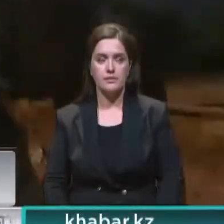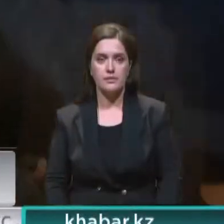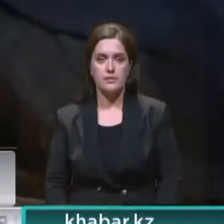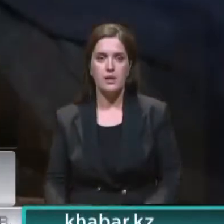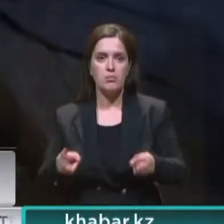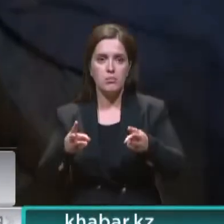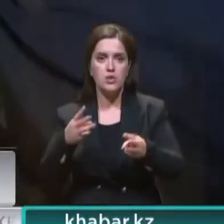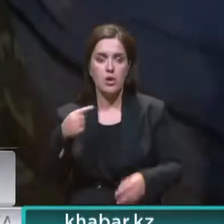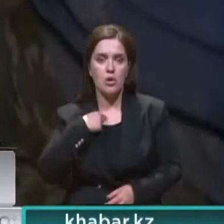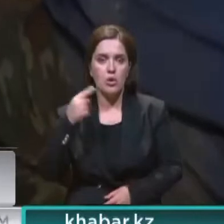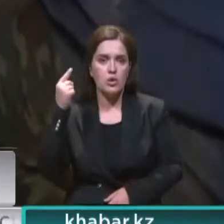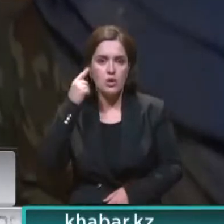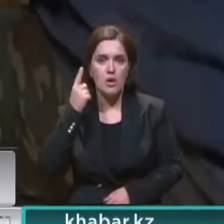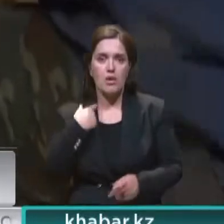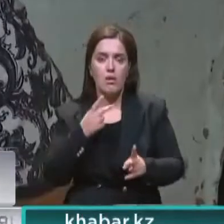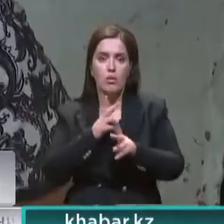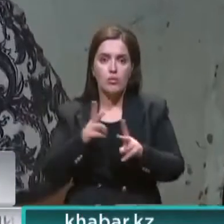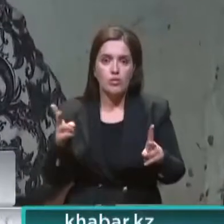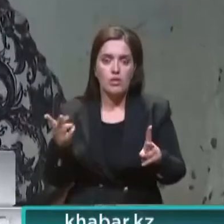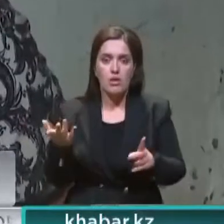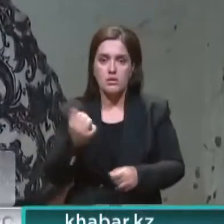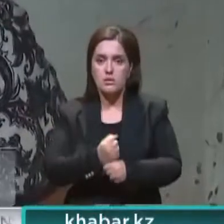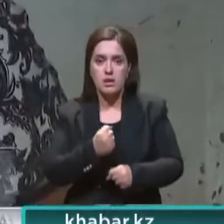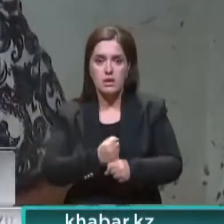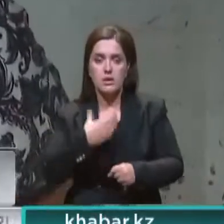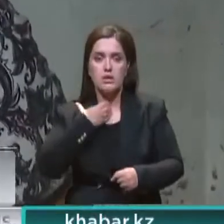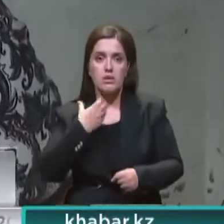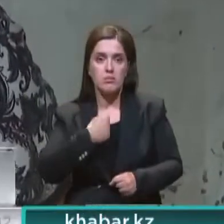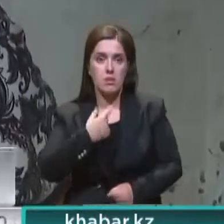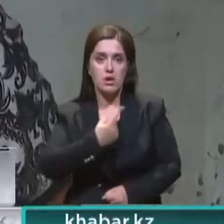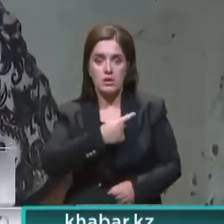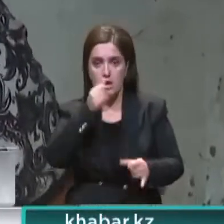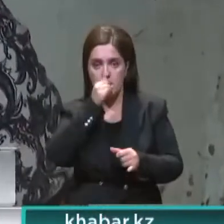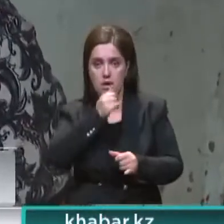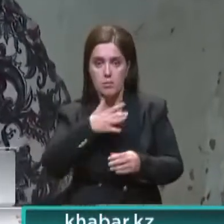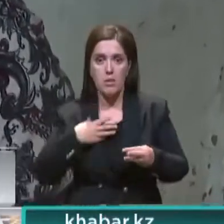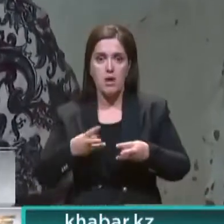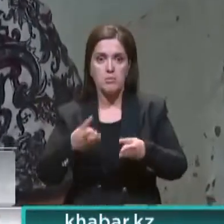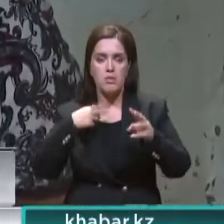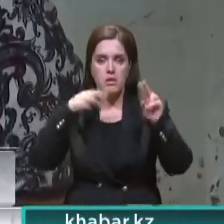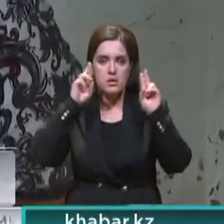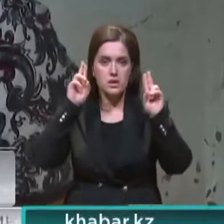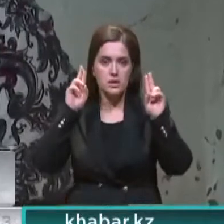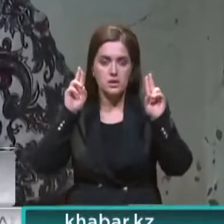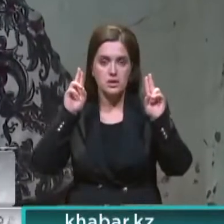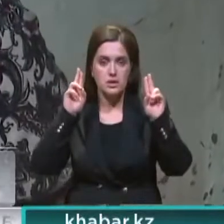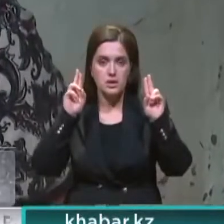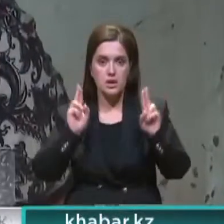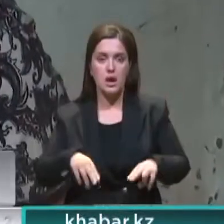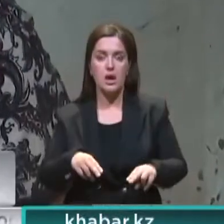задумалась, просто у меня некому делать вот это все. Это я одна не могу. Я в печках не разбираюсь,